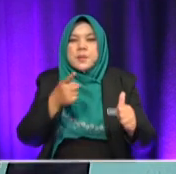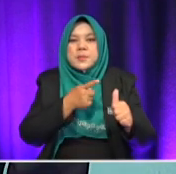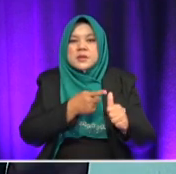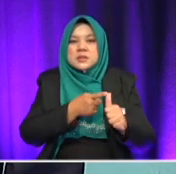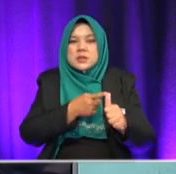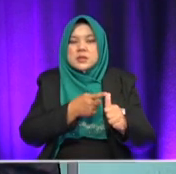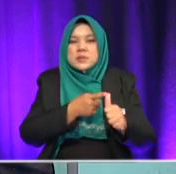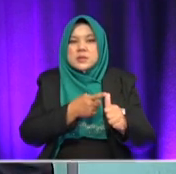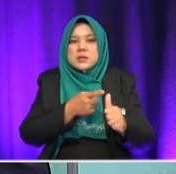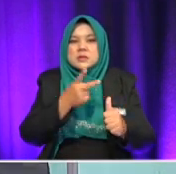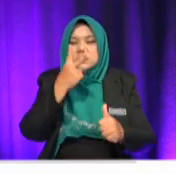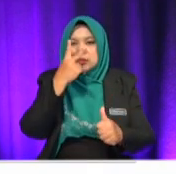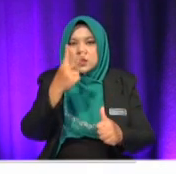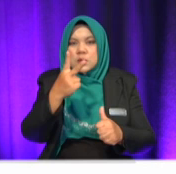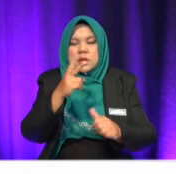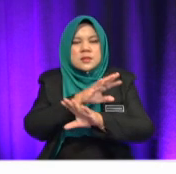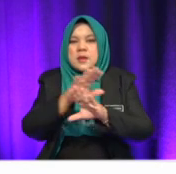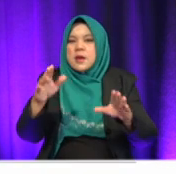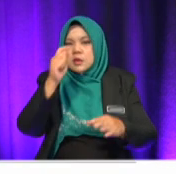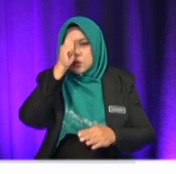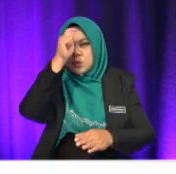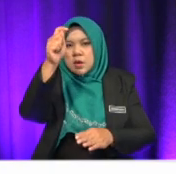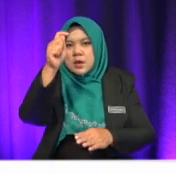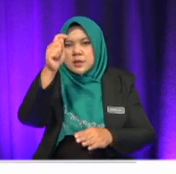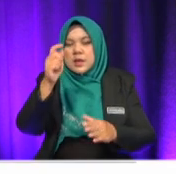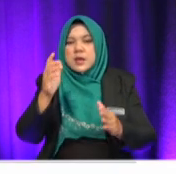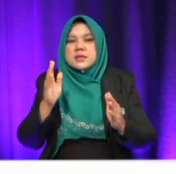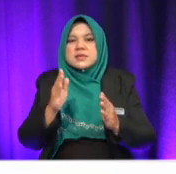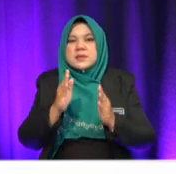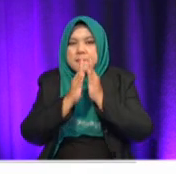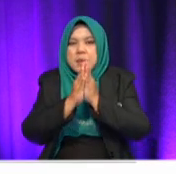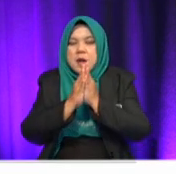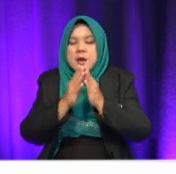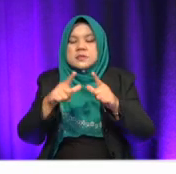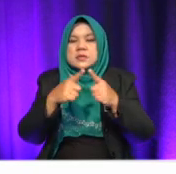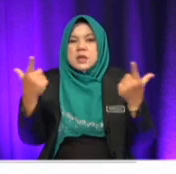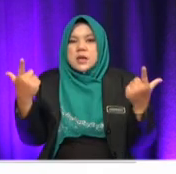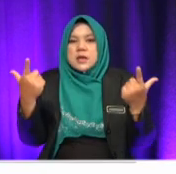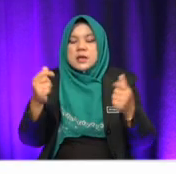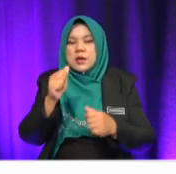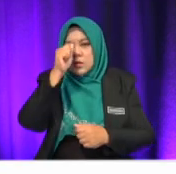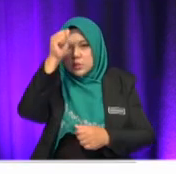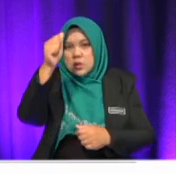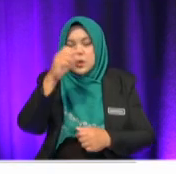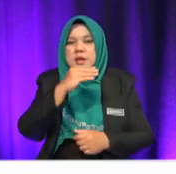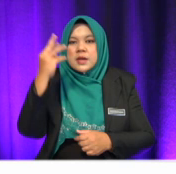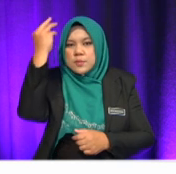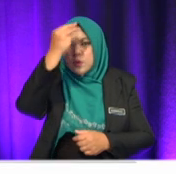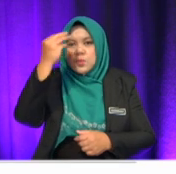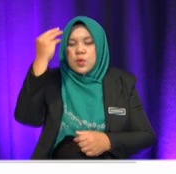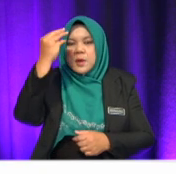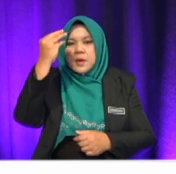penyaksian bahwa tiada tuhan yang disembah malaikat Allah dan nabi Muhammad itu utusan Allah mendirikan